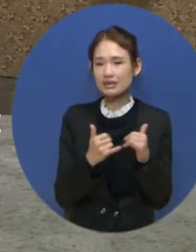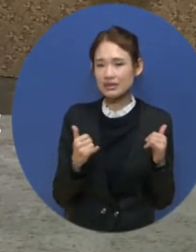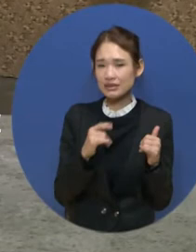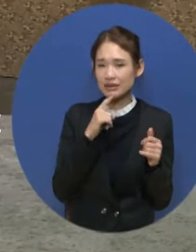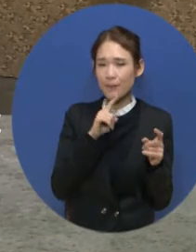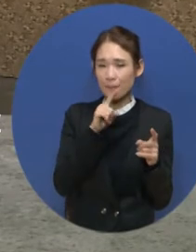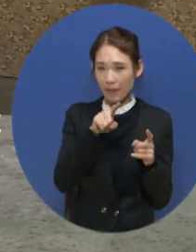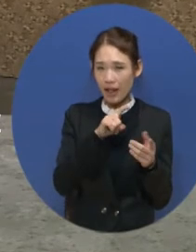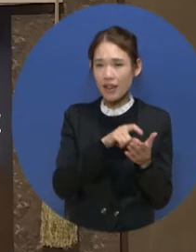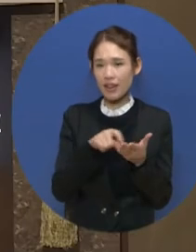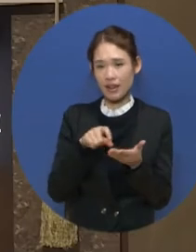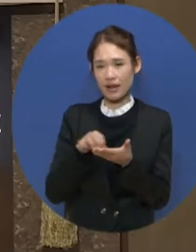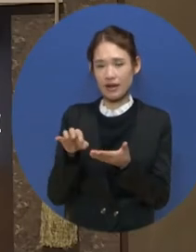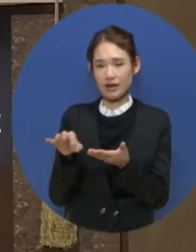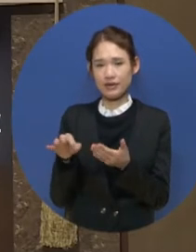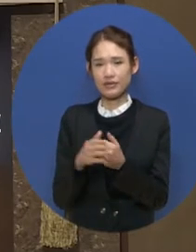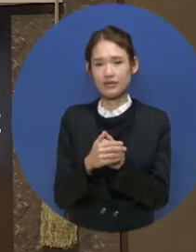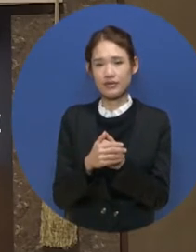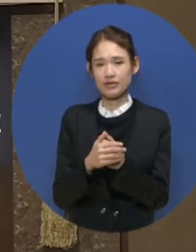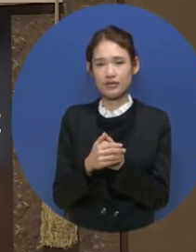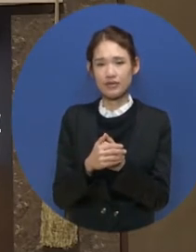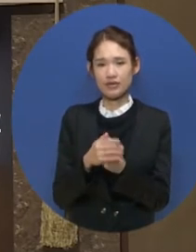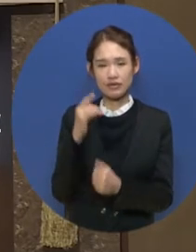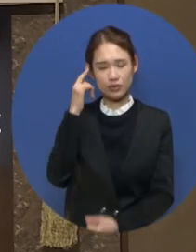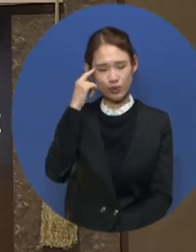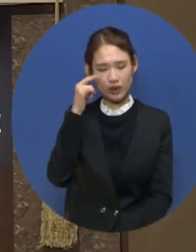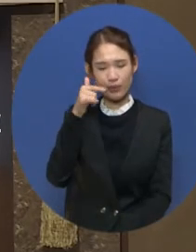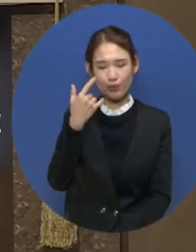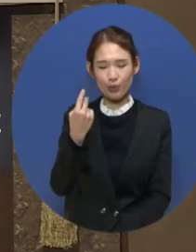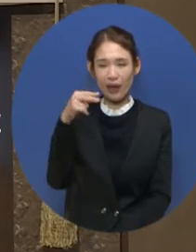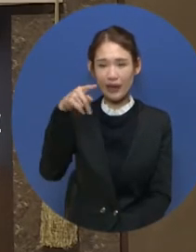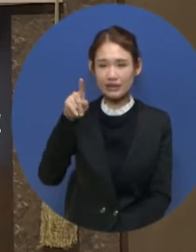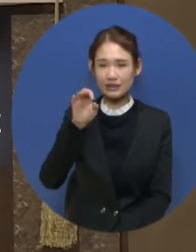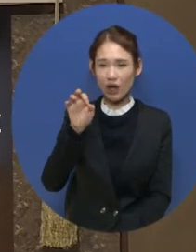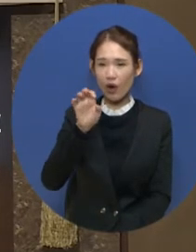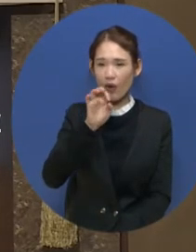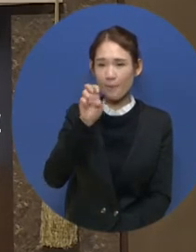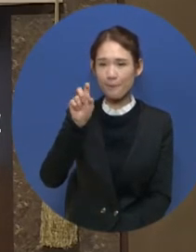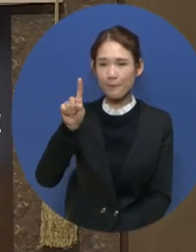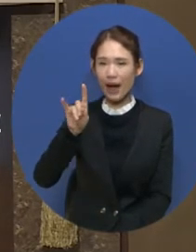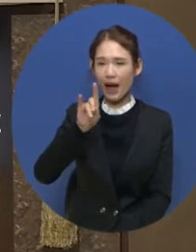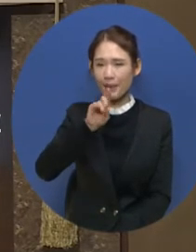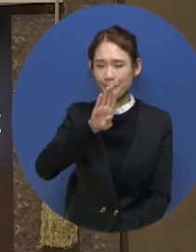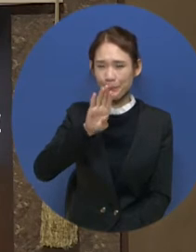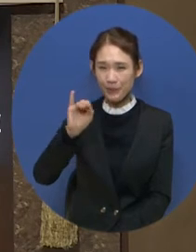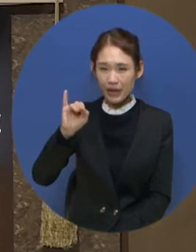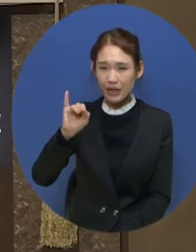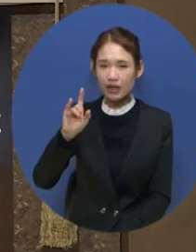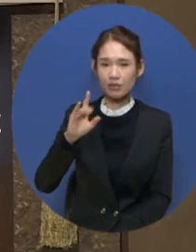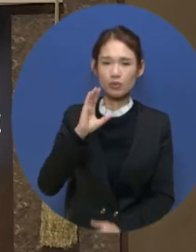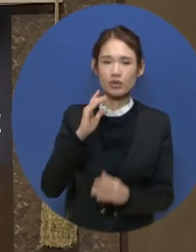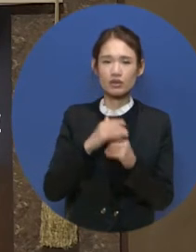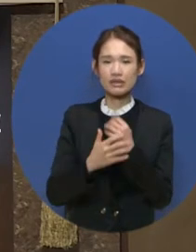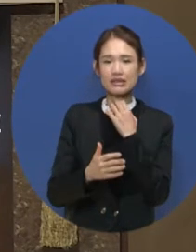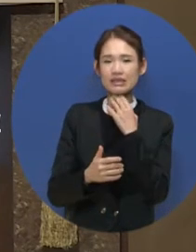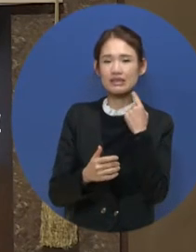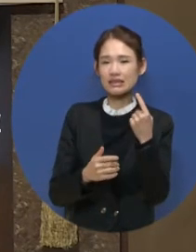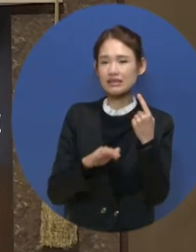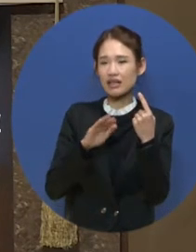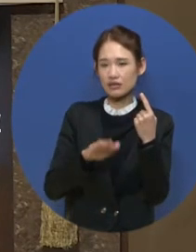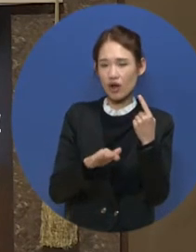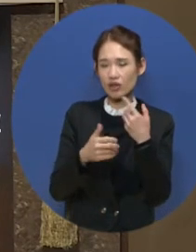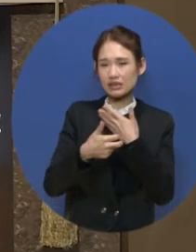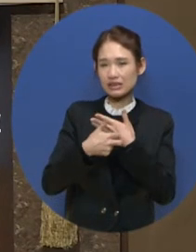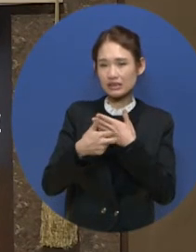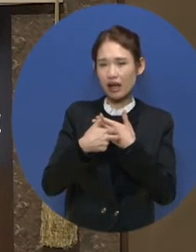이야기 했는데요 어 뇌성마비 아이들 같은 경우는 1세 이전의 조기에 진단하는 것과 쉽지 않은